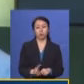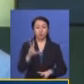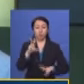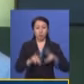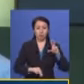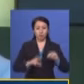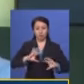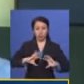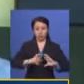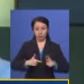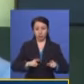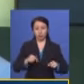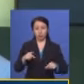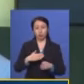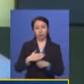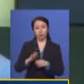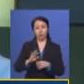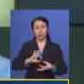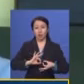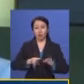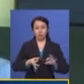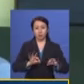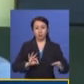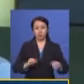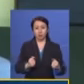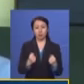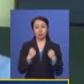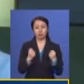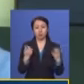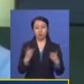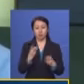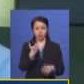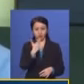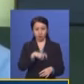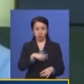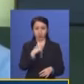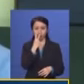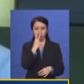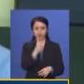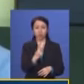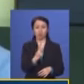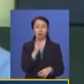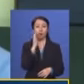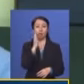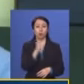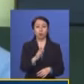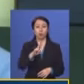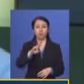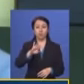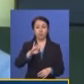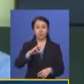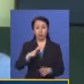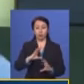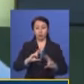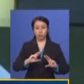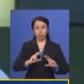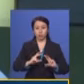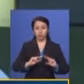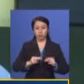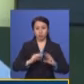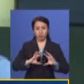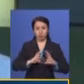мира. То, что отменили Олимпиаду, нам же спортсменам надо где-то себя показать. Будет в Сербии чемпионат мира в